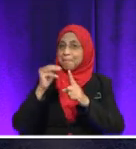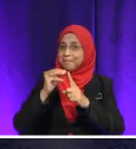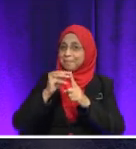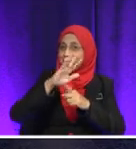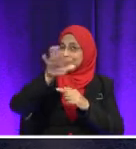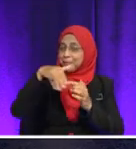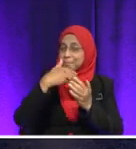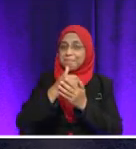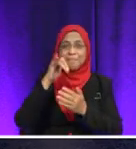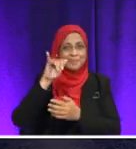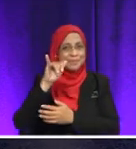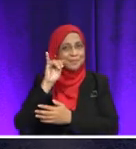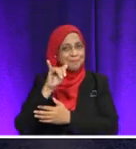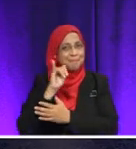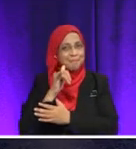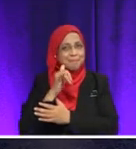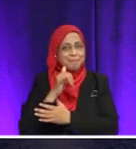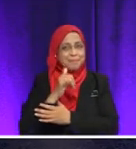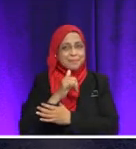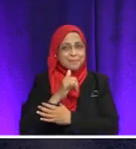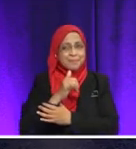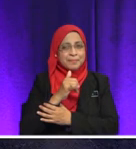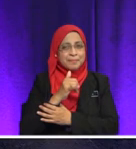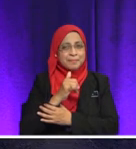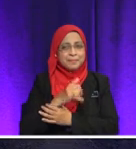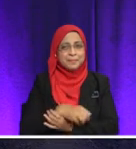Mekkah mana yang kurang tepat